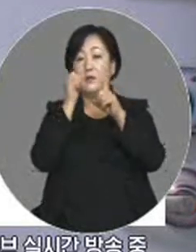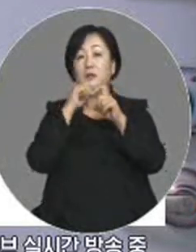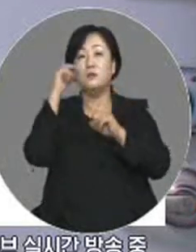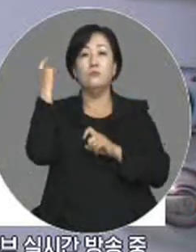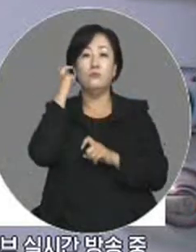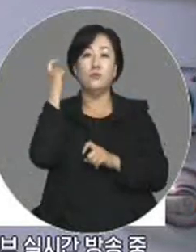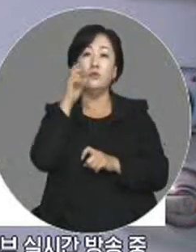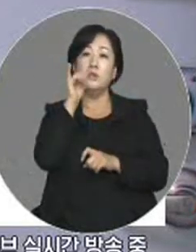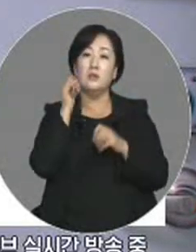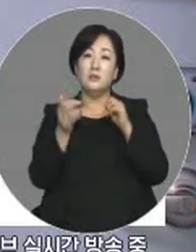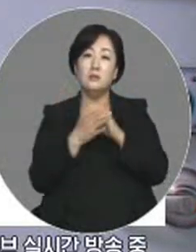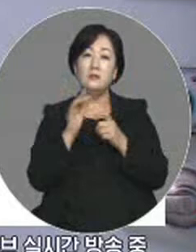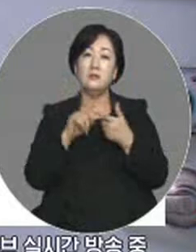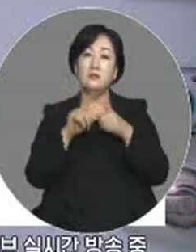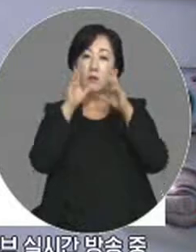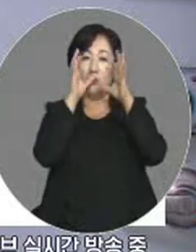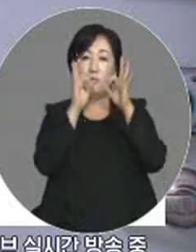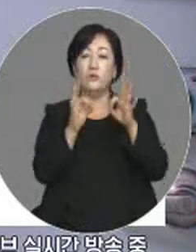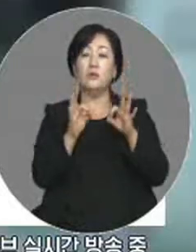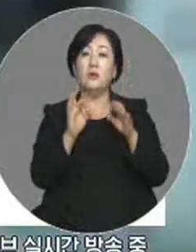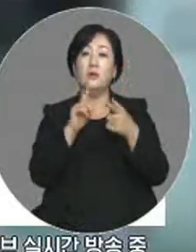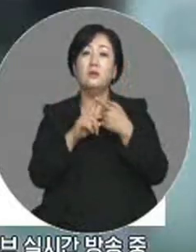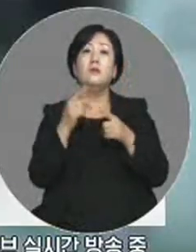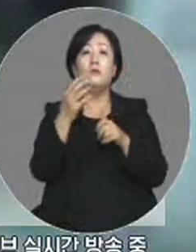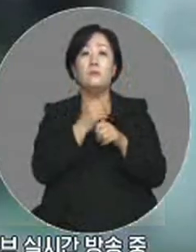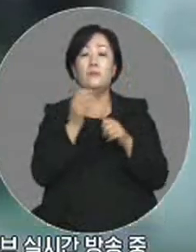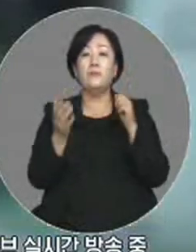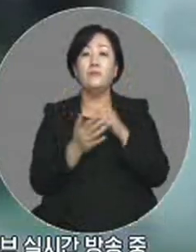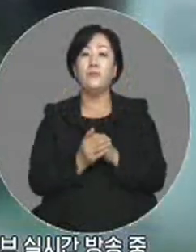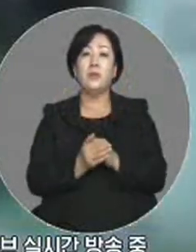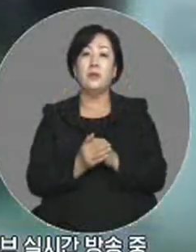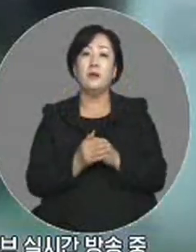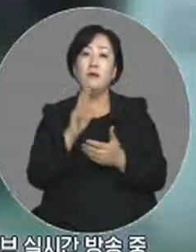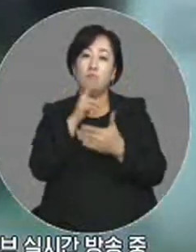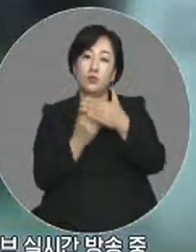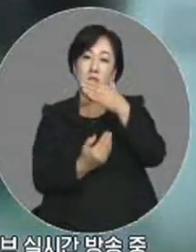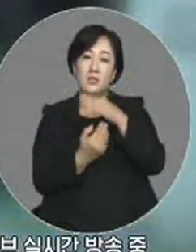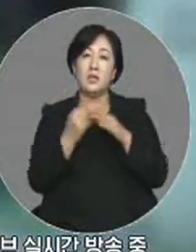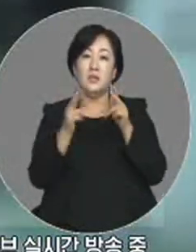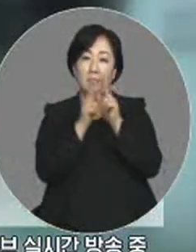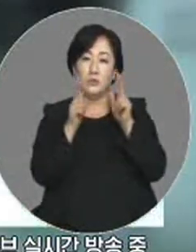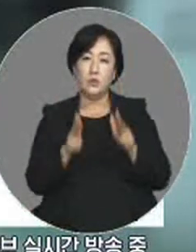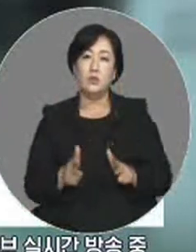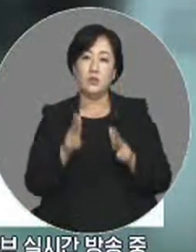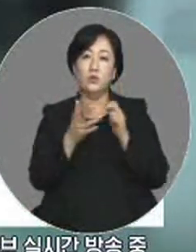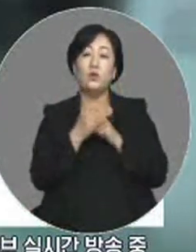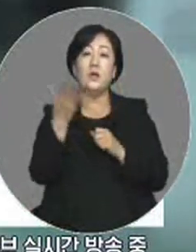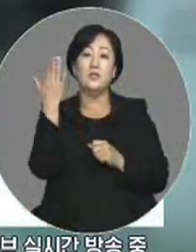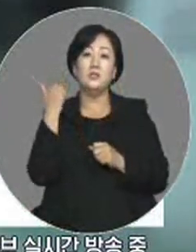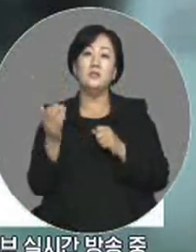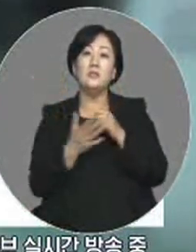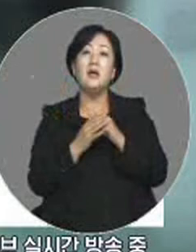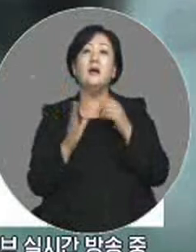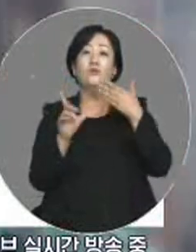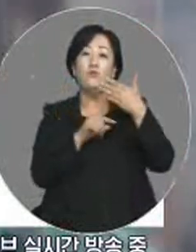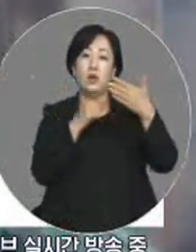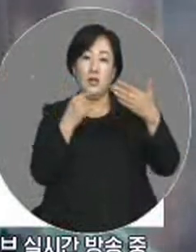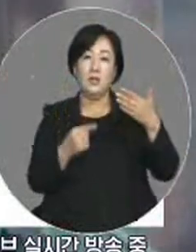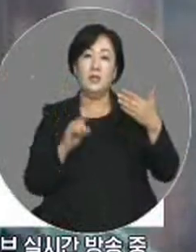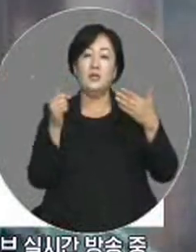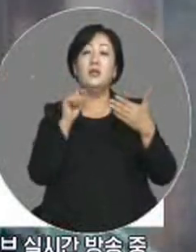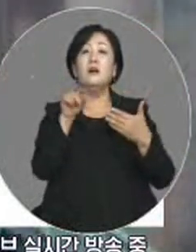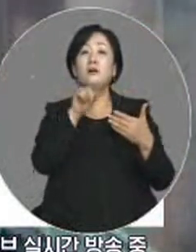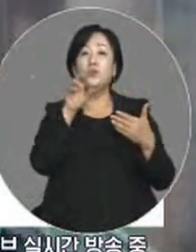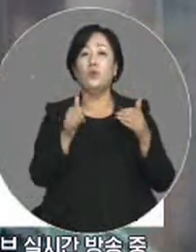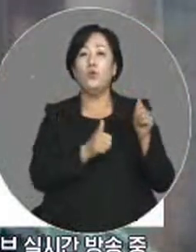걸 인지해가지고 그때부터 저가 소리도 질렀죠. 그리고 사건 발생 일주일여 만인 지난 1일 경찰은 위치 추적